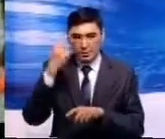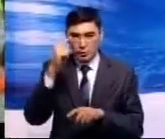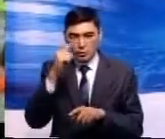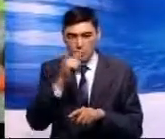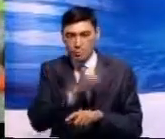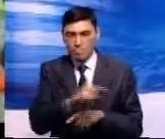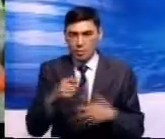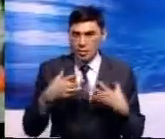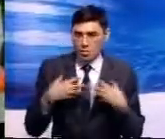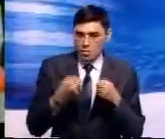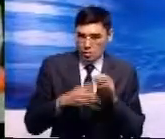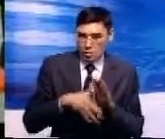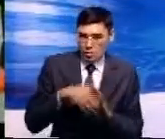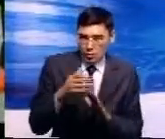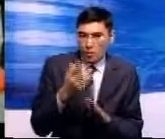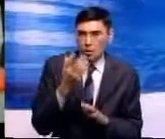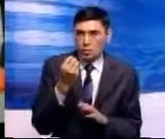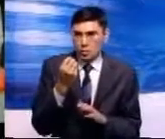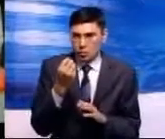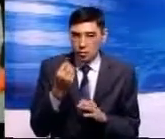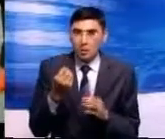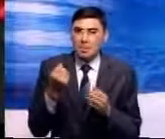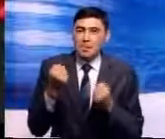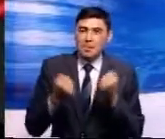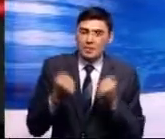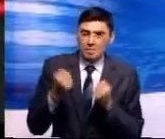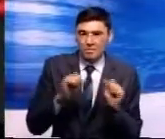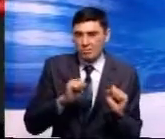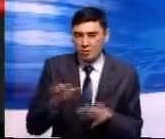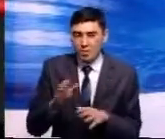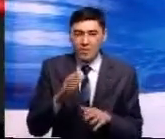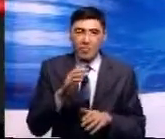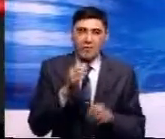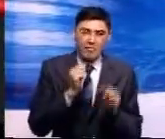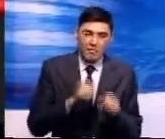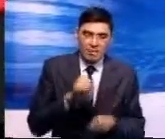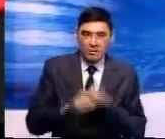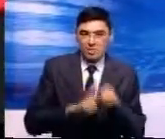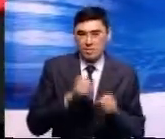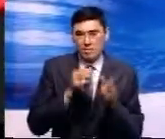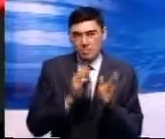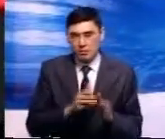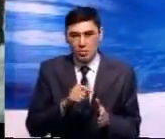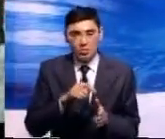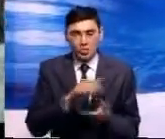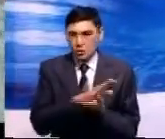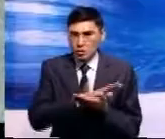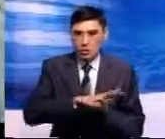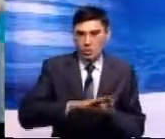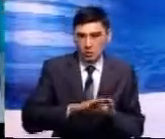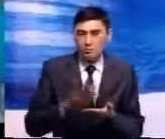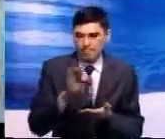здорового образа жизни и в популяризации велотранспорта среди молодежи и взрослого населения как экологически чистого